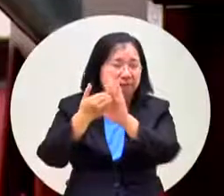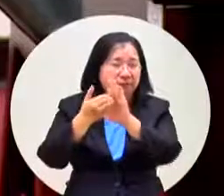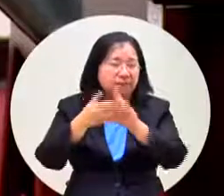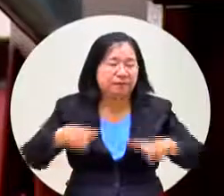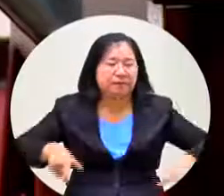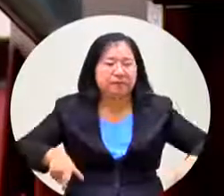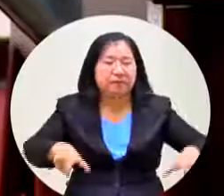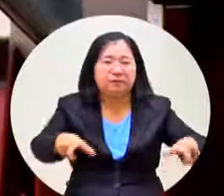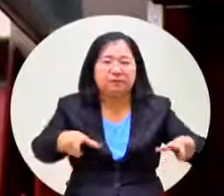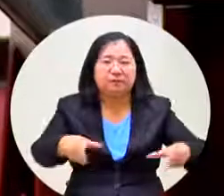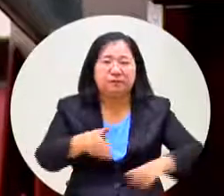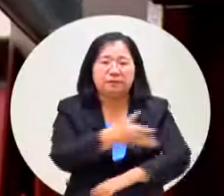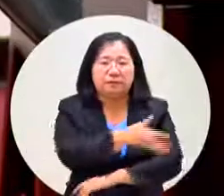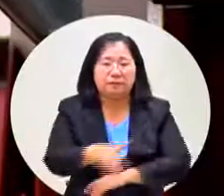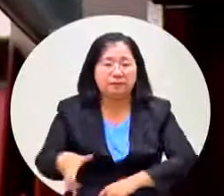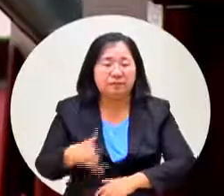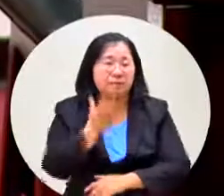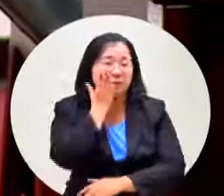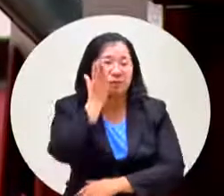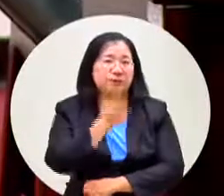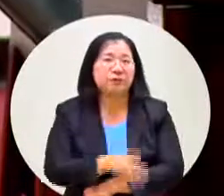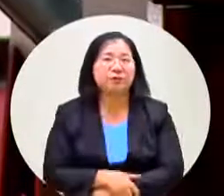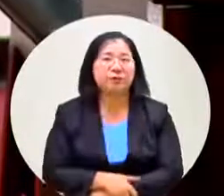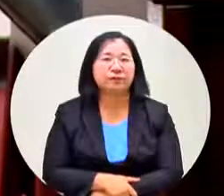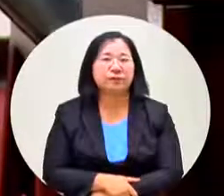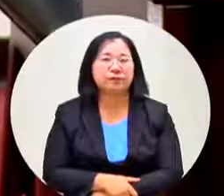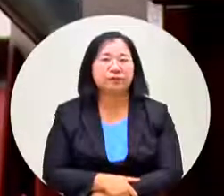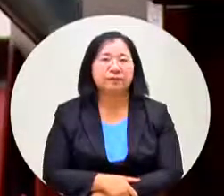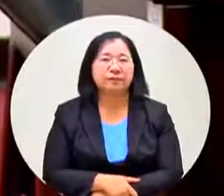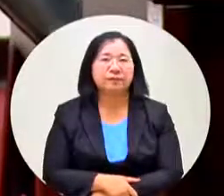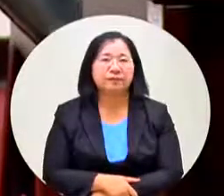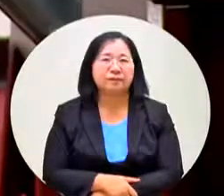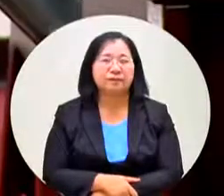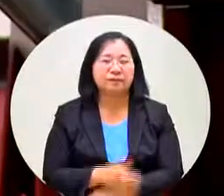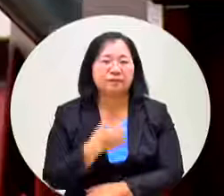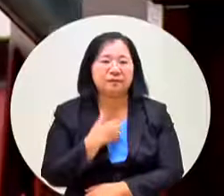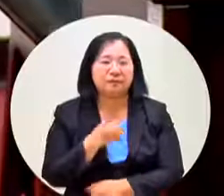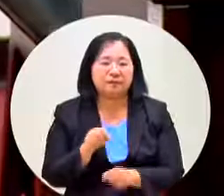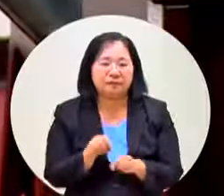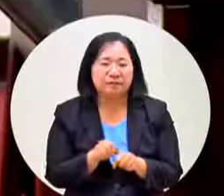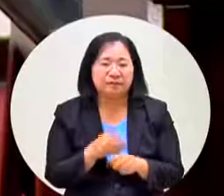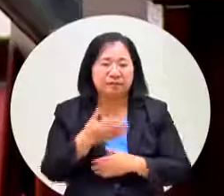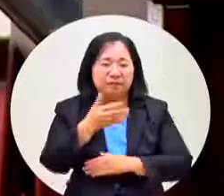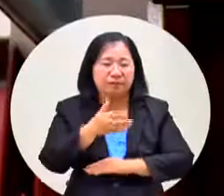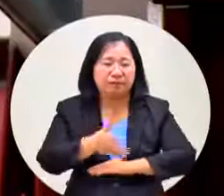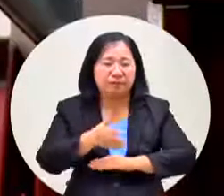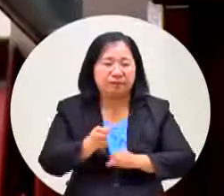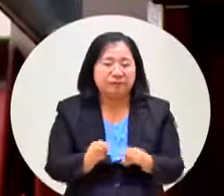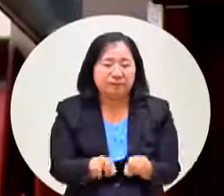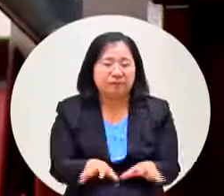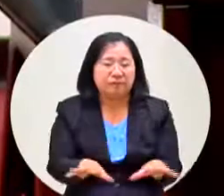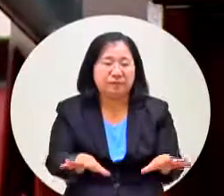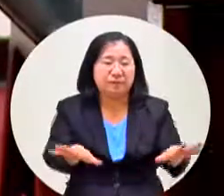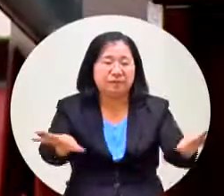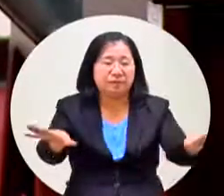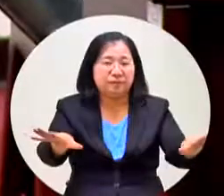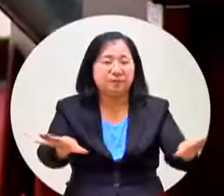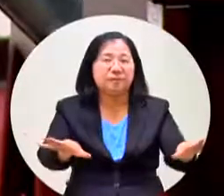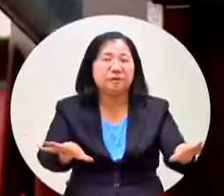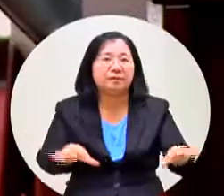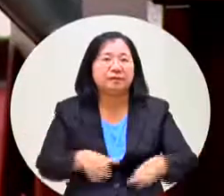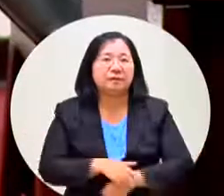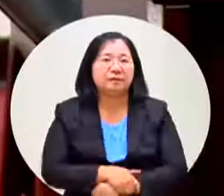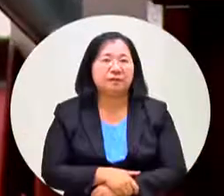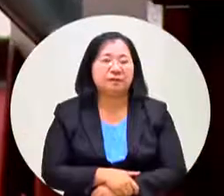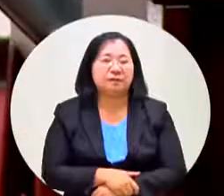啊，所以这个部分吼，是不是要会请咱啊？这个就叫咱局长吼，这个部分我是感觉讲，